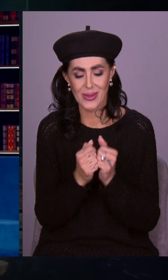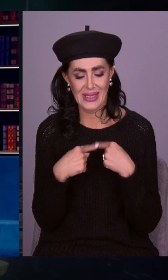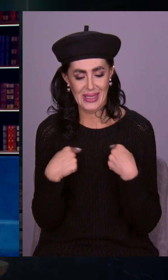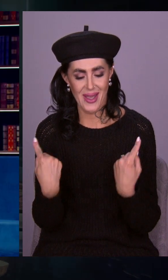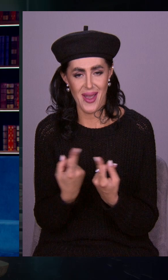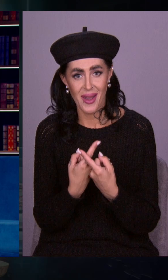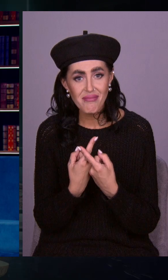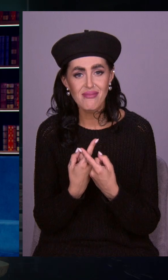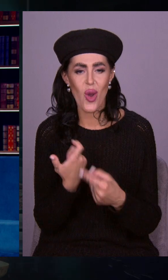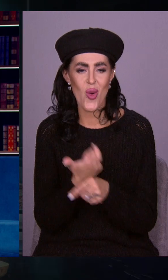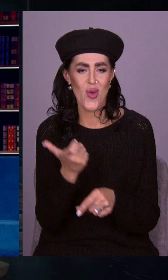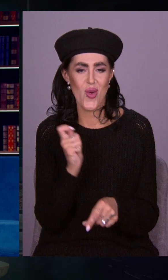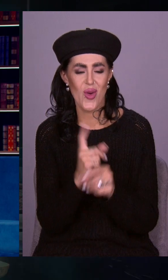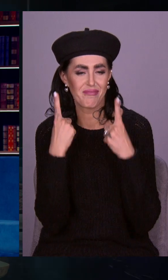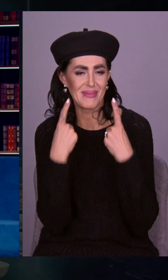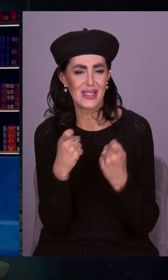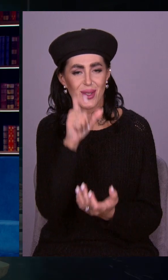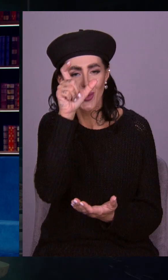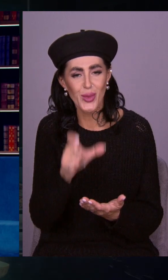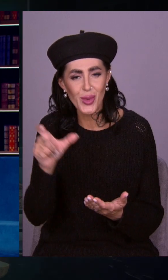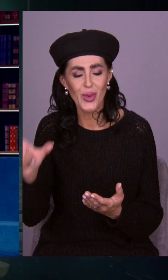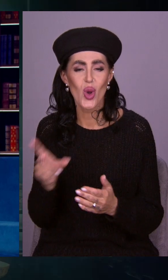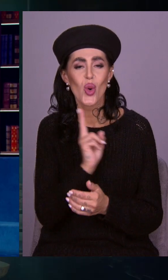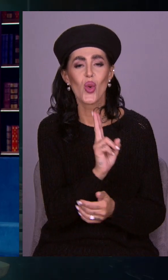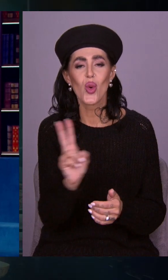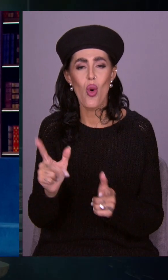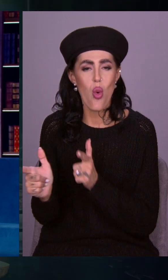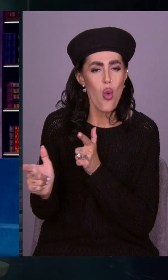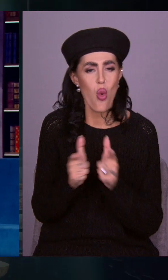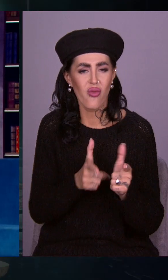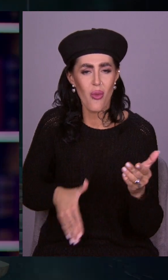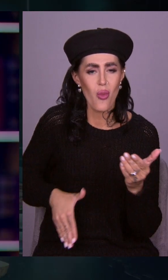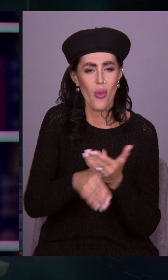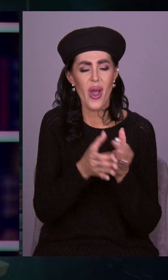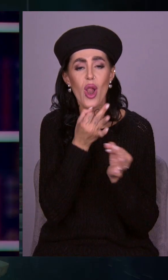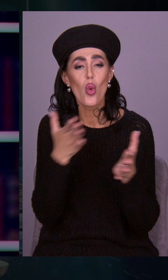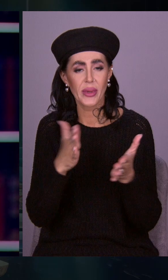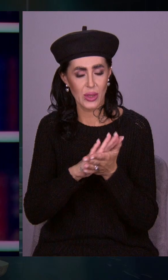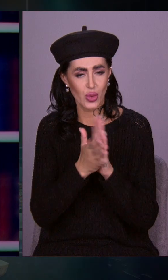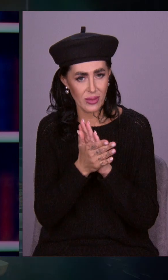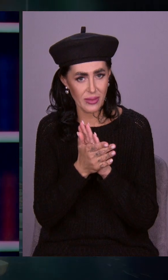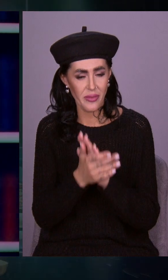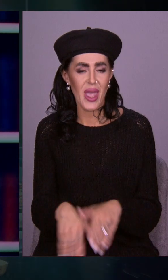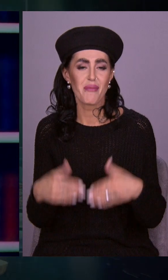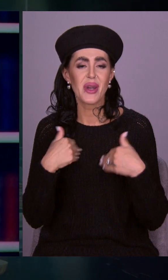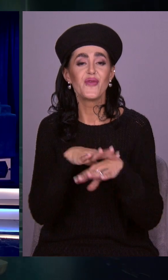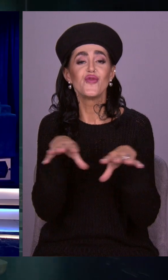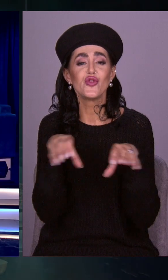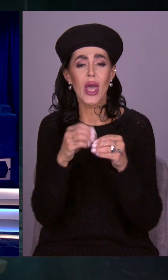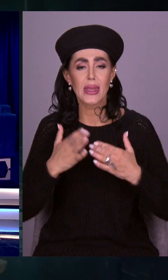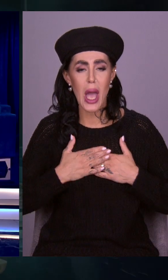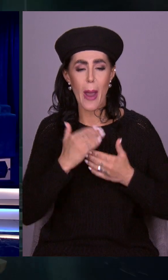класні, дійсно класні люди, так, які готові допомогти в будь-якій ситуації. Ми з Юркою весь тихий вечір, ми бажаємо